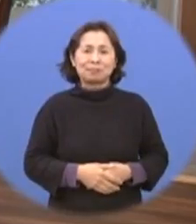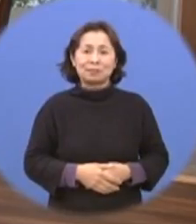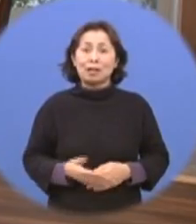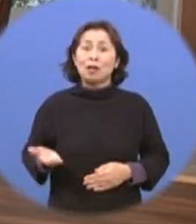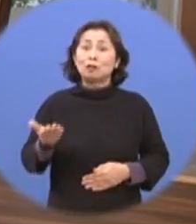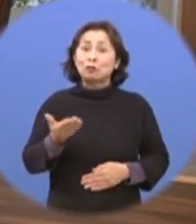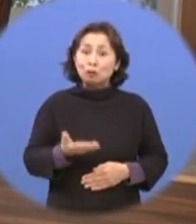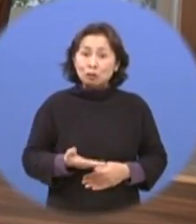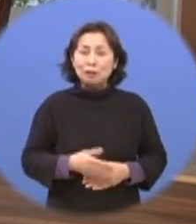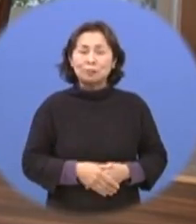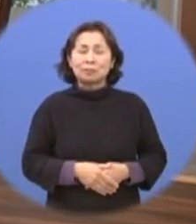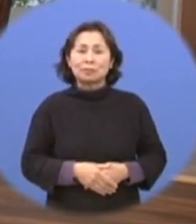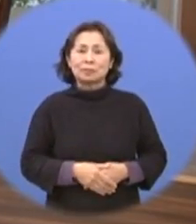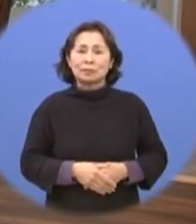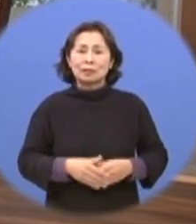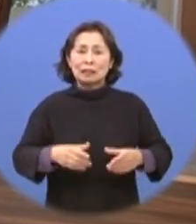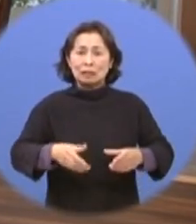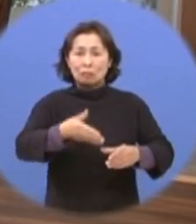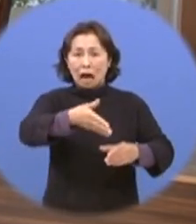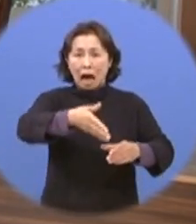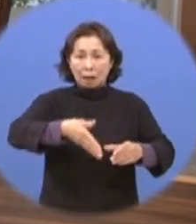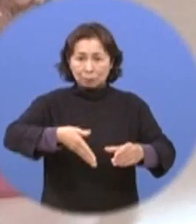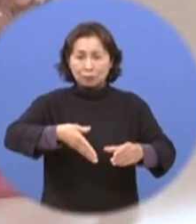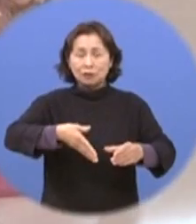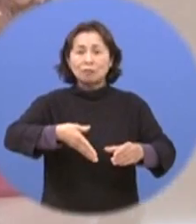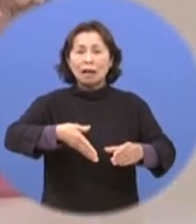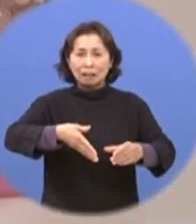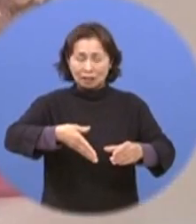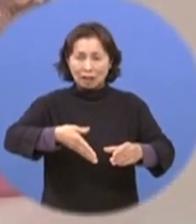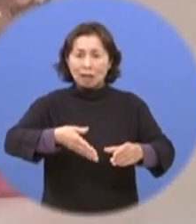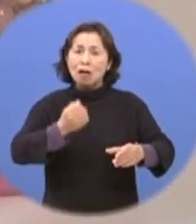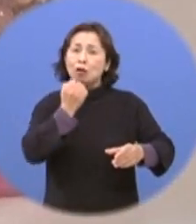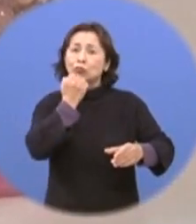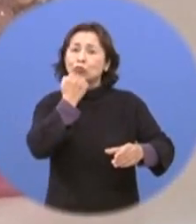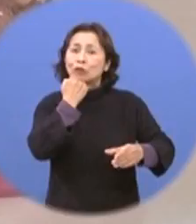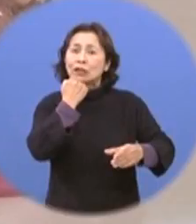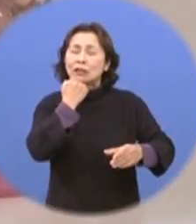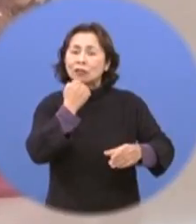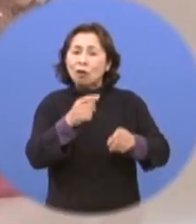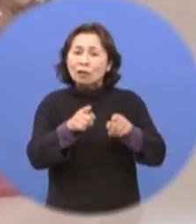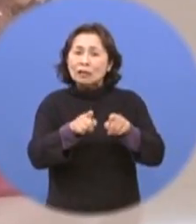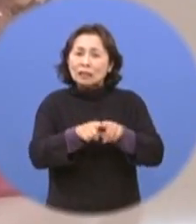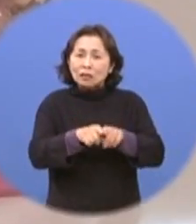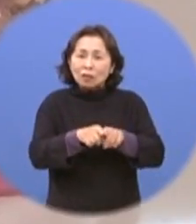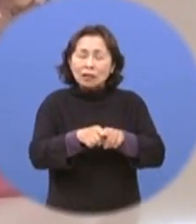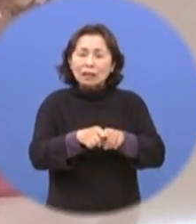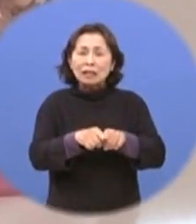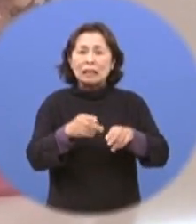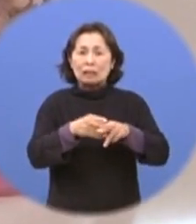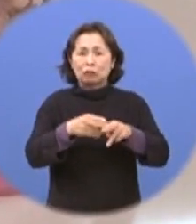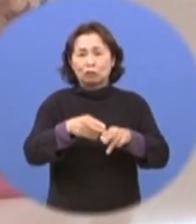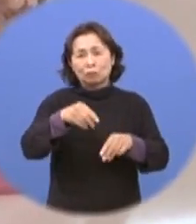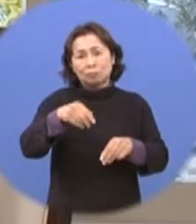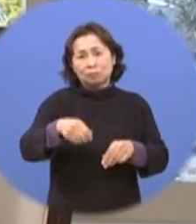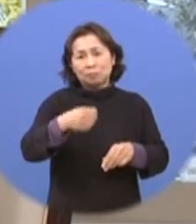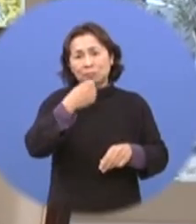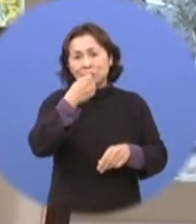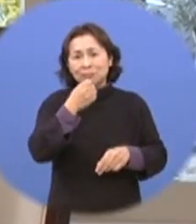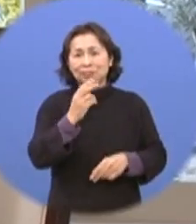じゃあ次ですねちょっと半分にバント割っていただいて栗としたにお肉を食べてみてください